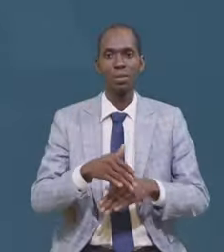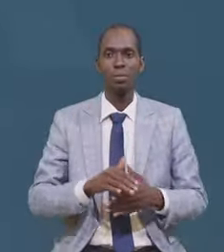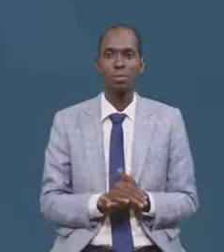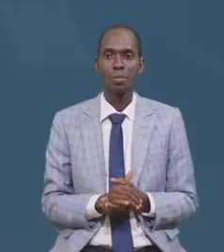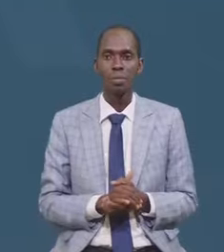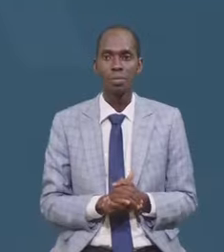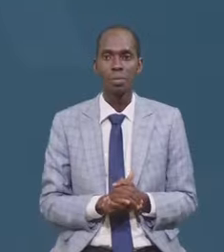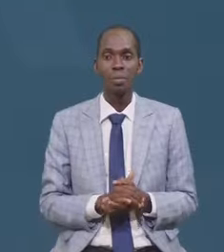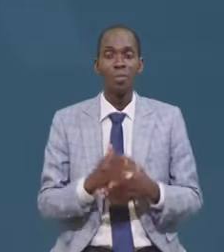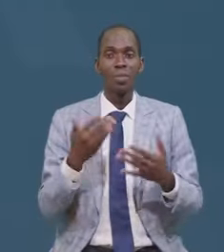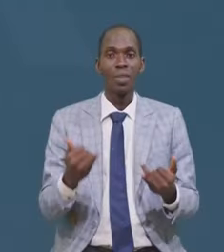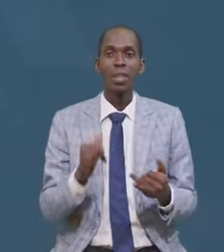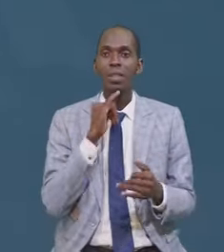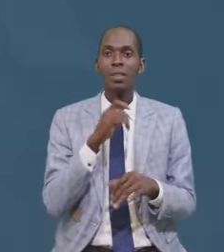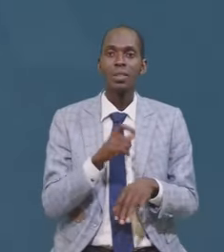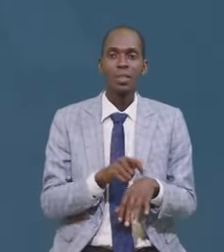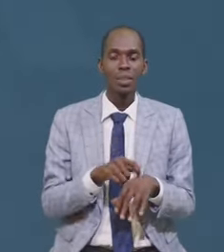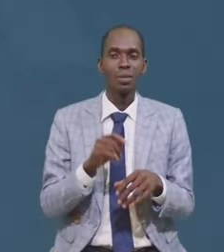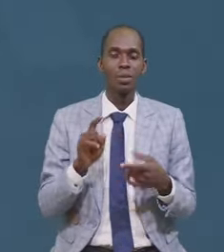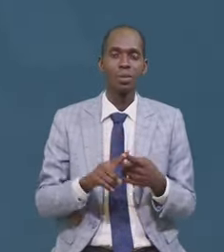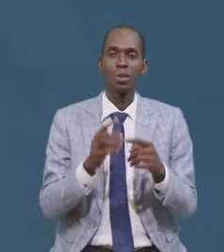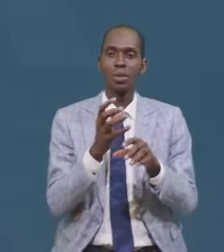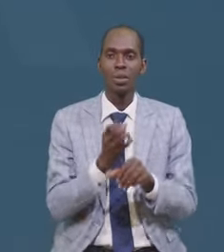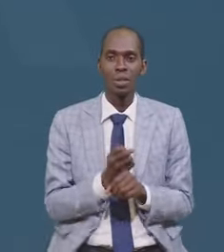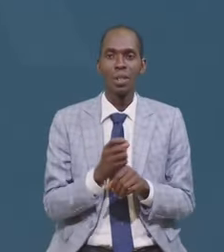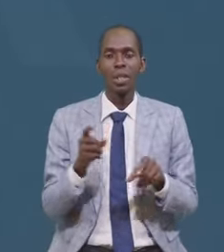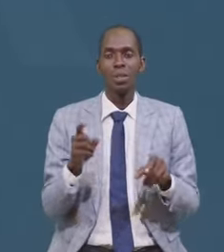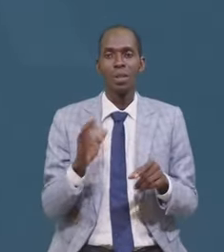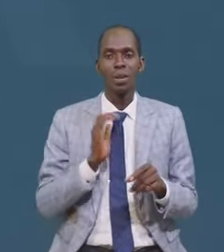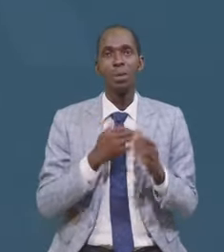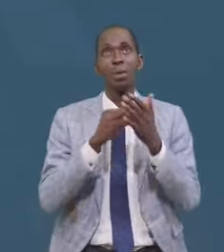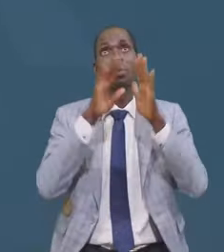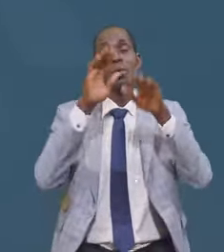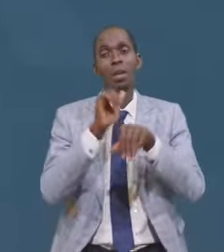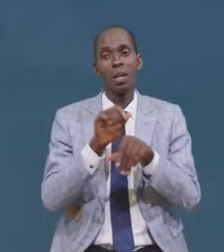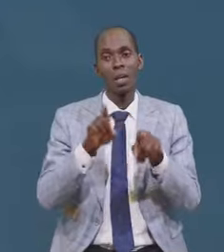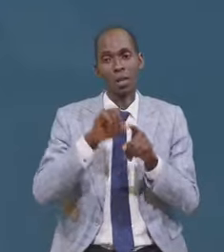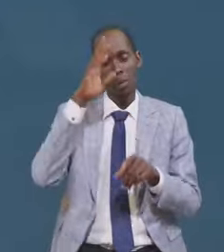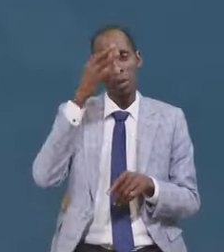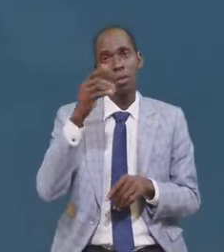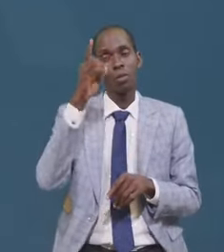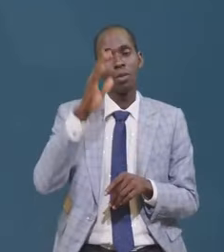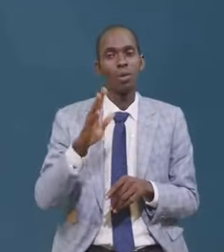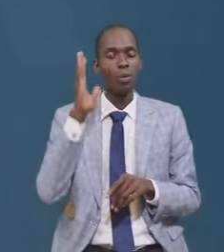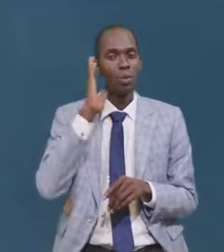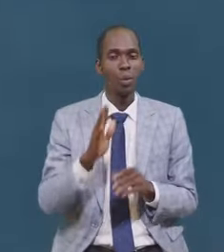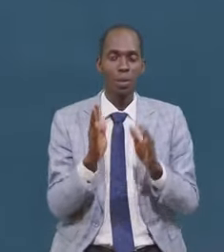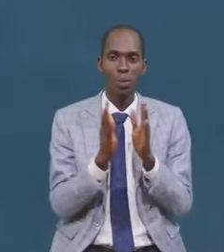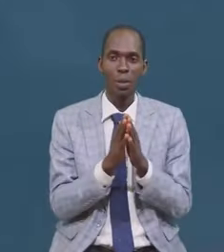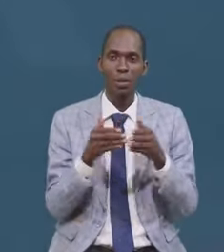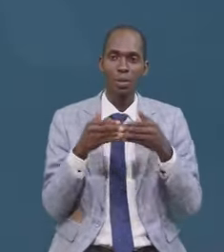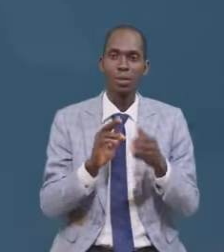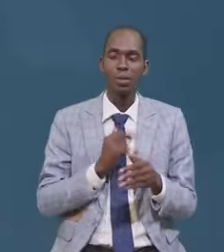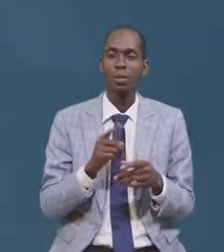for us to receive a word of healing from the Lord as the man of God is going to pray and lead us in prayer for healing of our